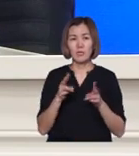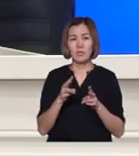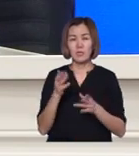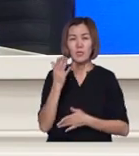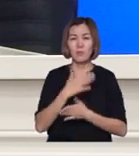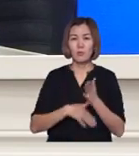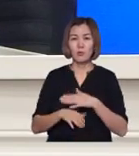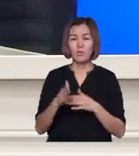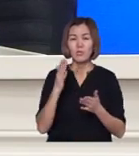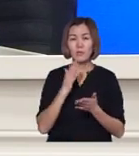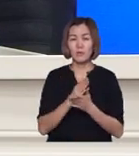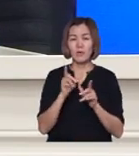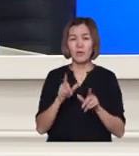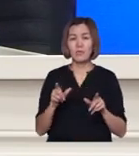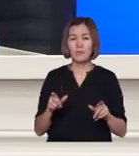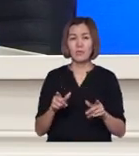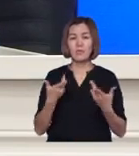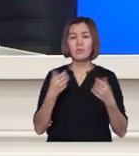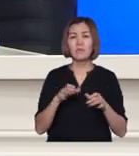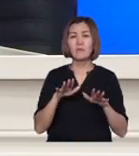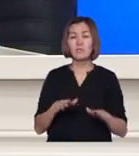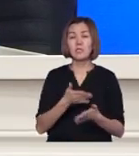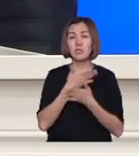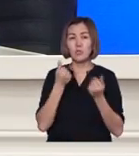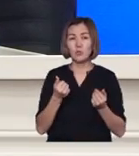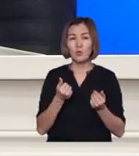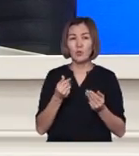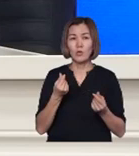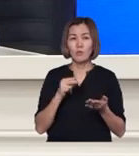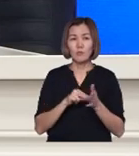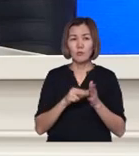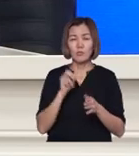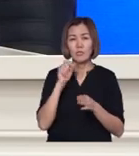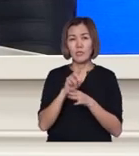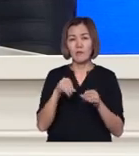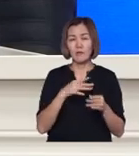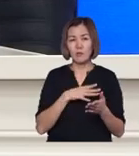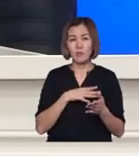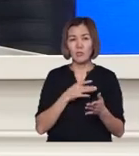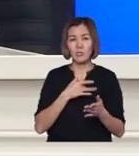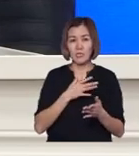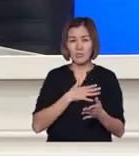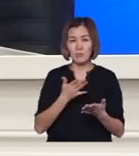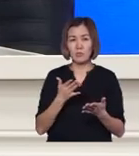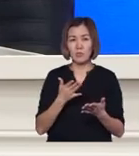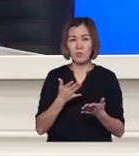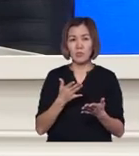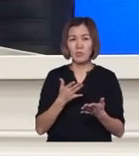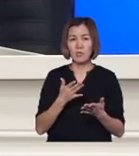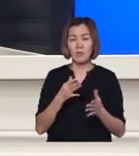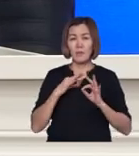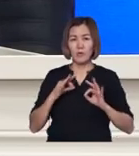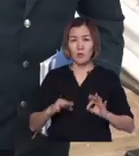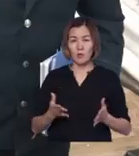бар адамдардың баратын жерлерінде, қай жерлерінде жоқ екен. Бюджетіне болатын болса, бюджетіне заявка беріңдер, частіне болатын болса,